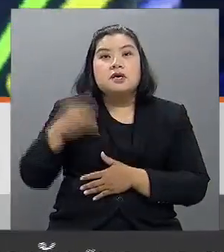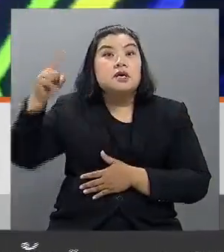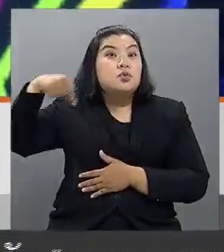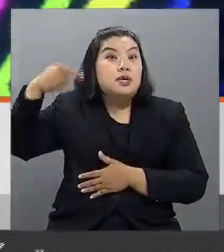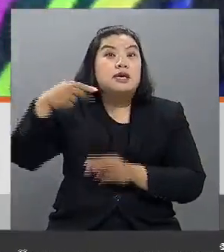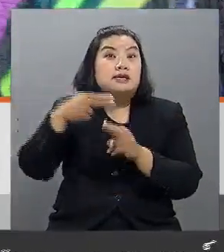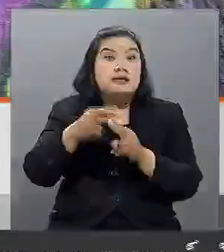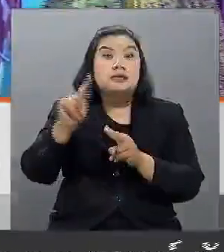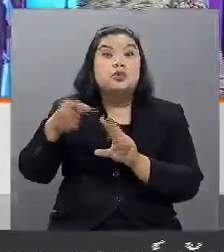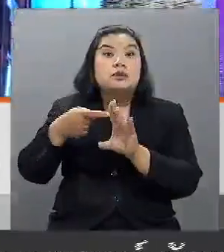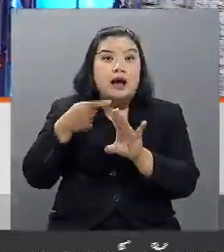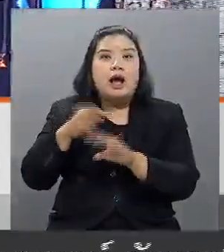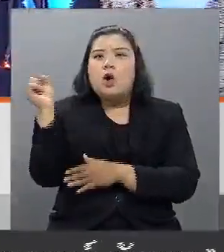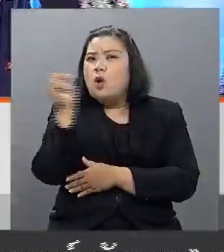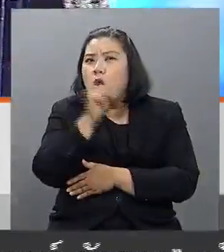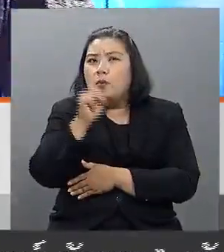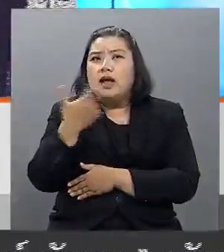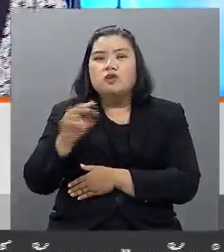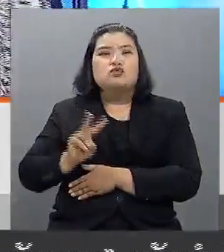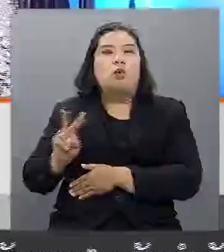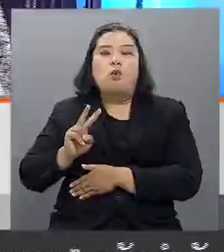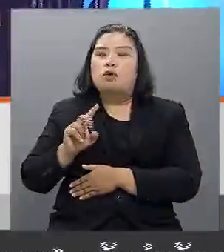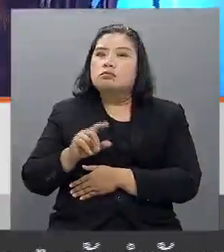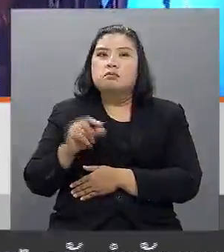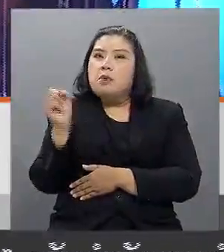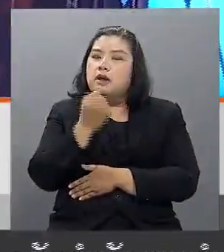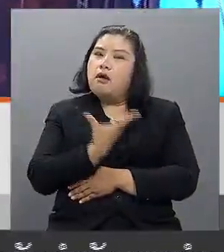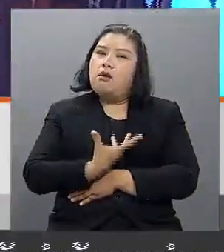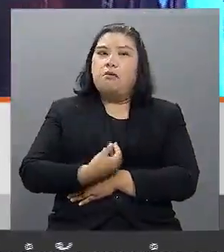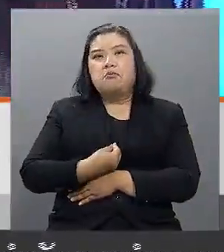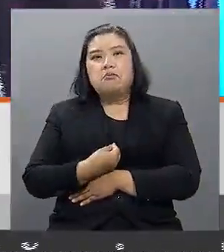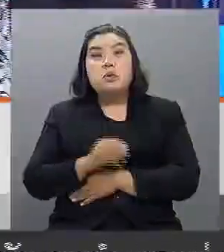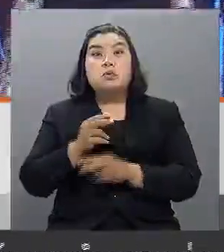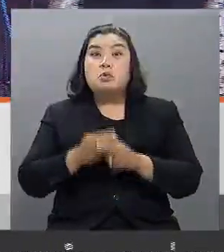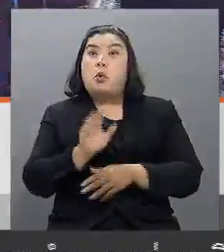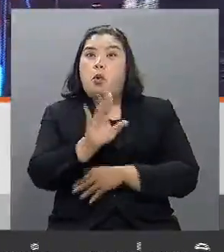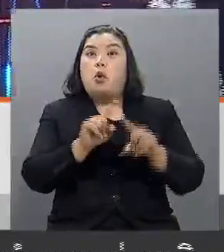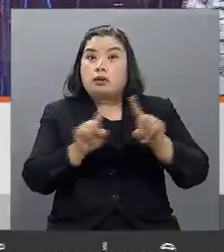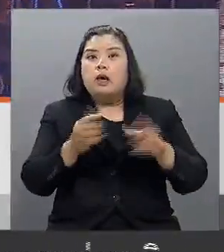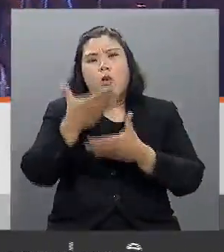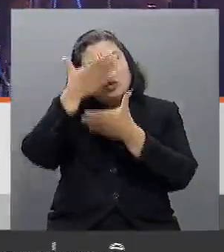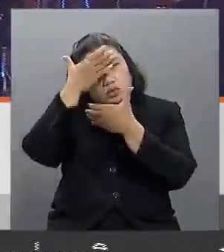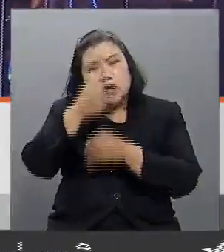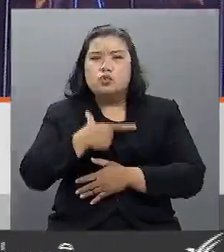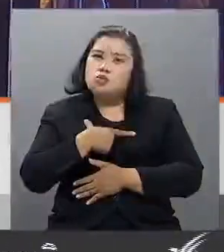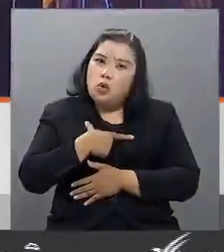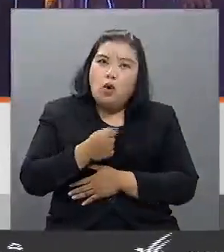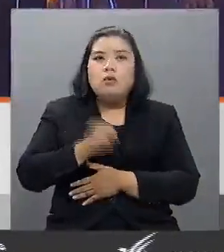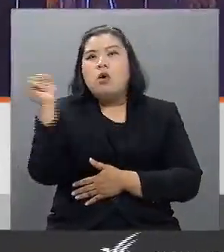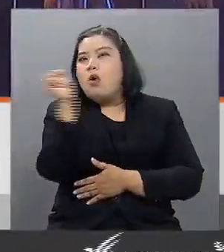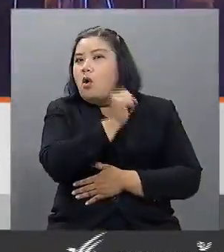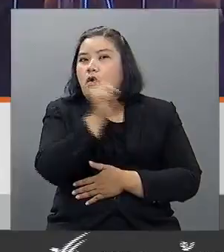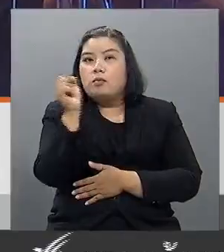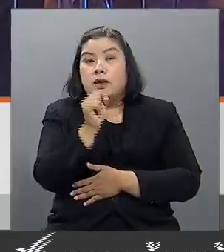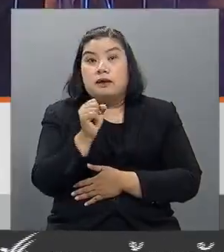แก้จนกลายเป็นคู่ฮิตเพลงเศร้าแต่ความนิยมที่ยังมีต่อเนื่องโดนใจนักฟังเพลงก็เลยทำให้ช่วงที่ผ่านมาเก